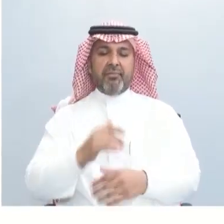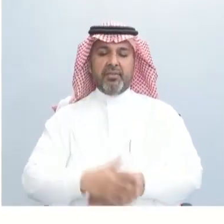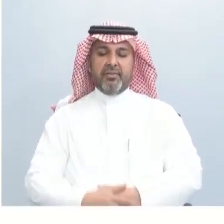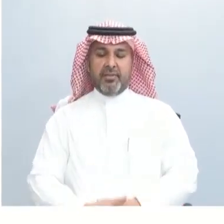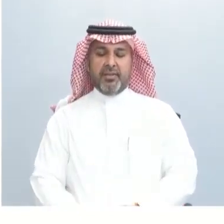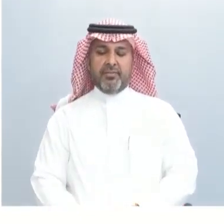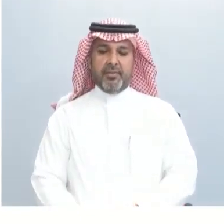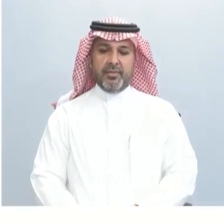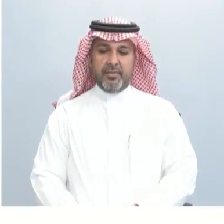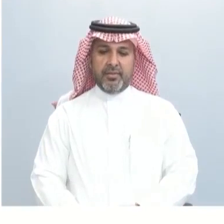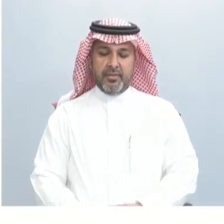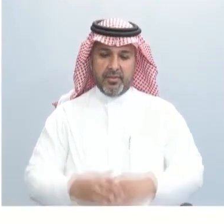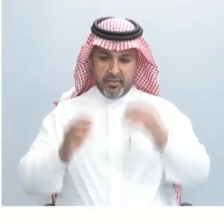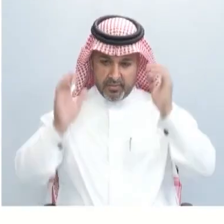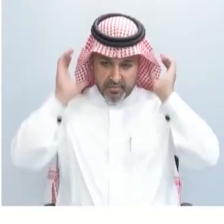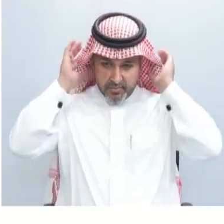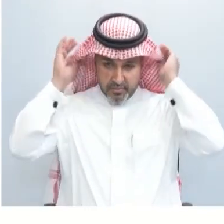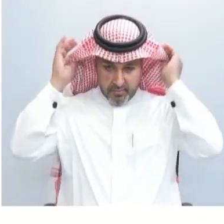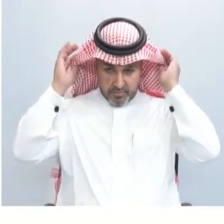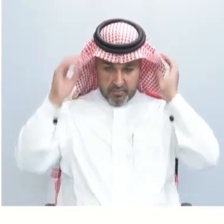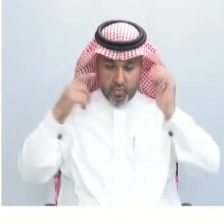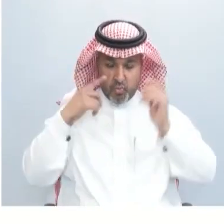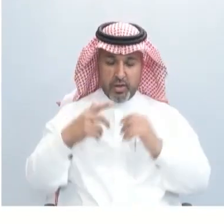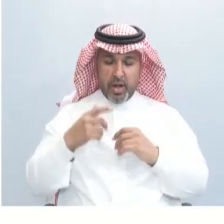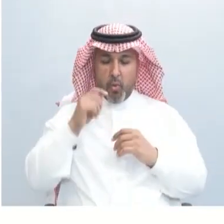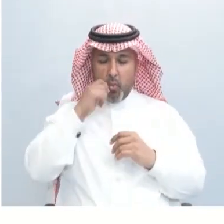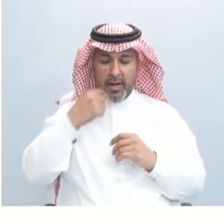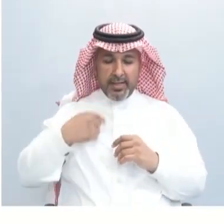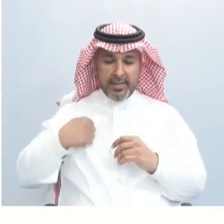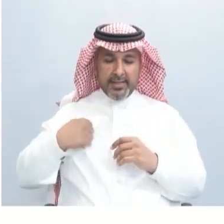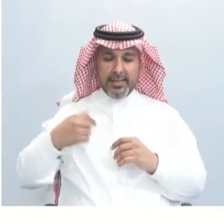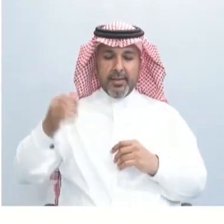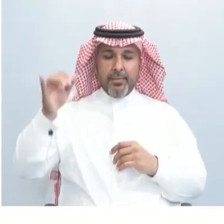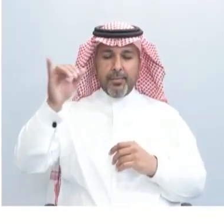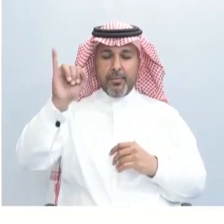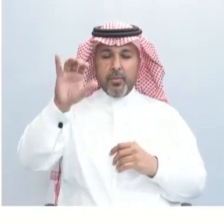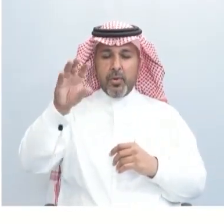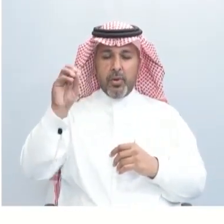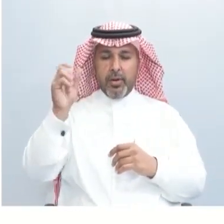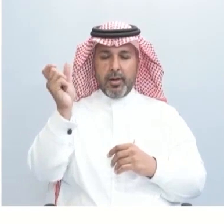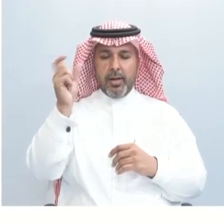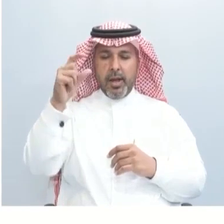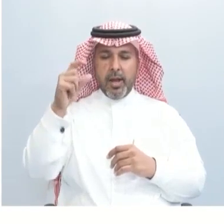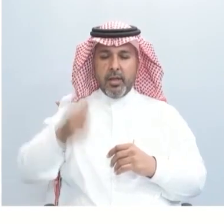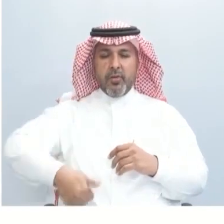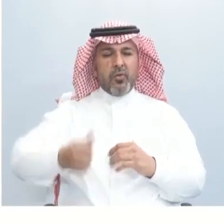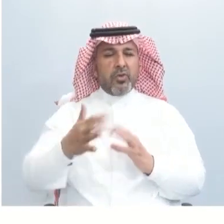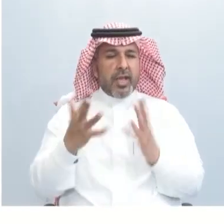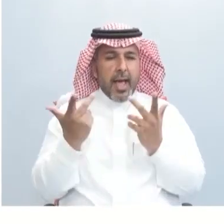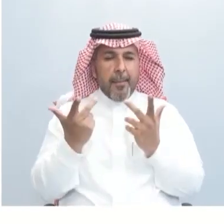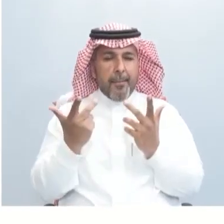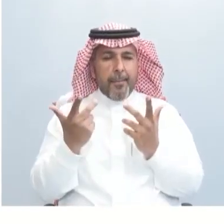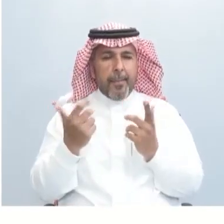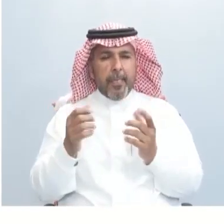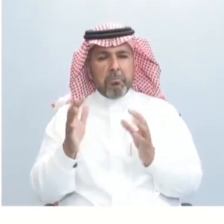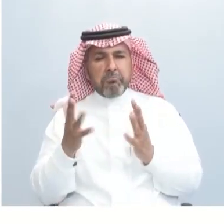المسابقه فان عدد الجوائز التي يمكن الحصول عليها هو اما صفر من الجوائز